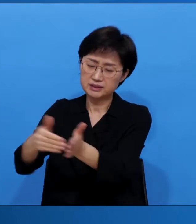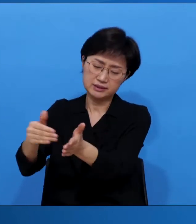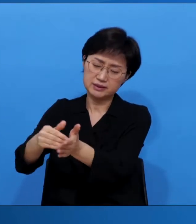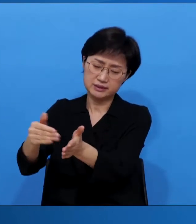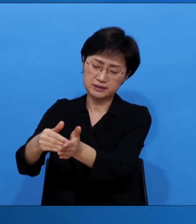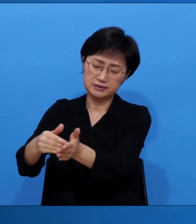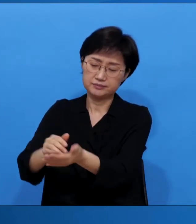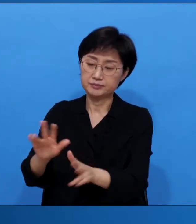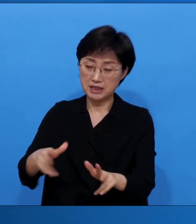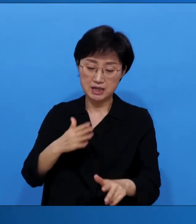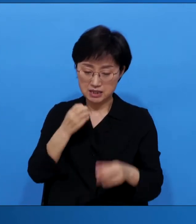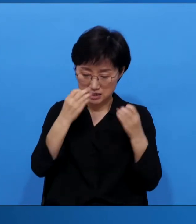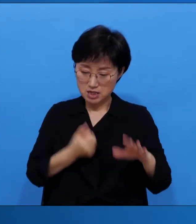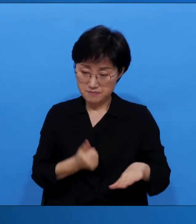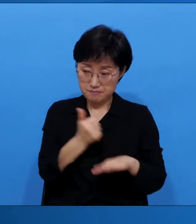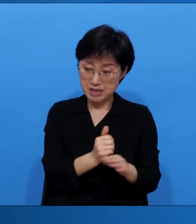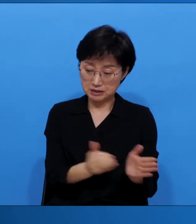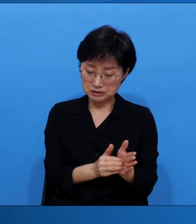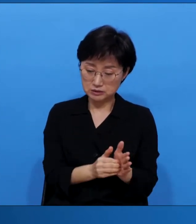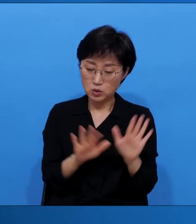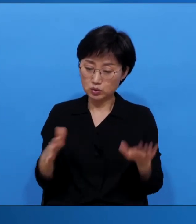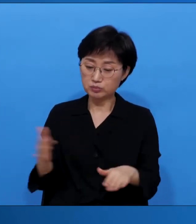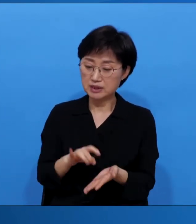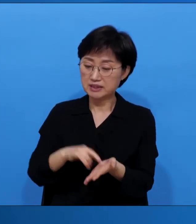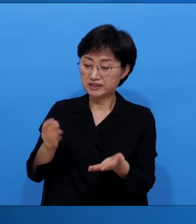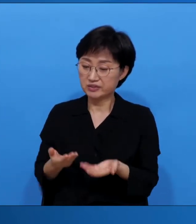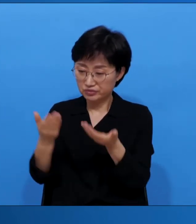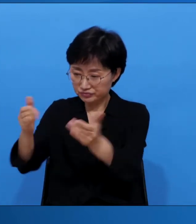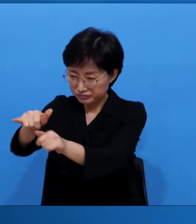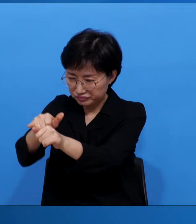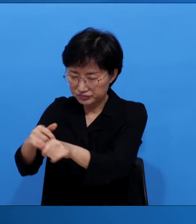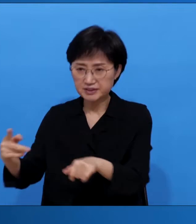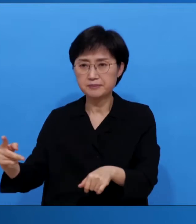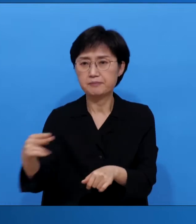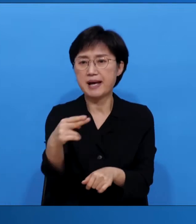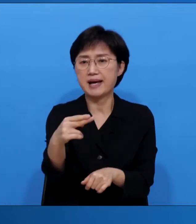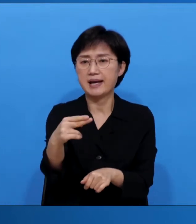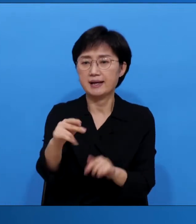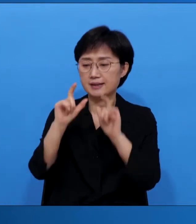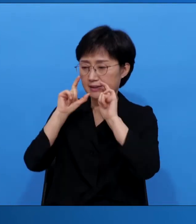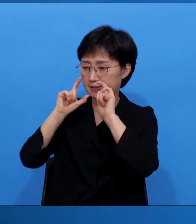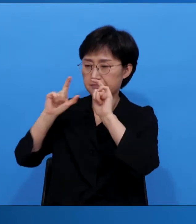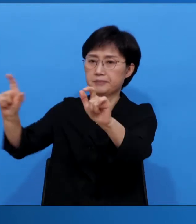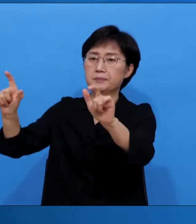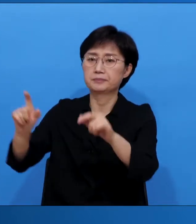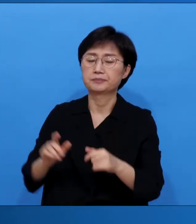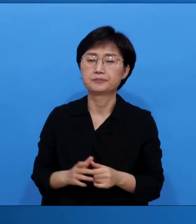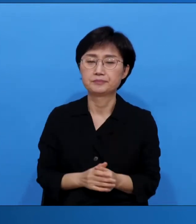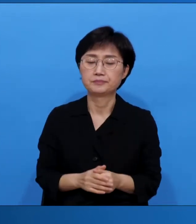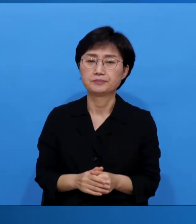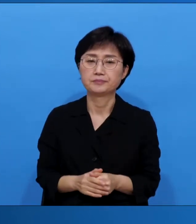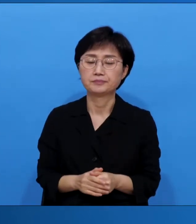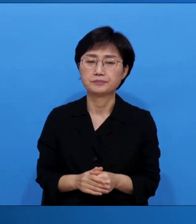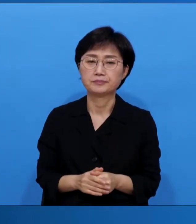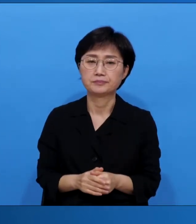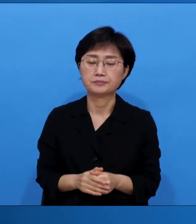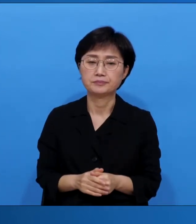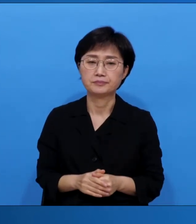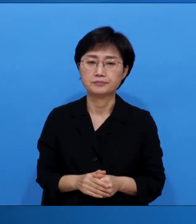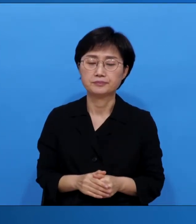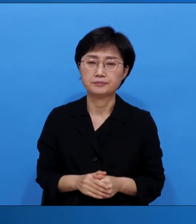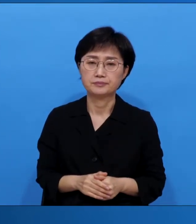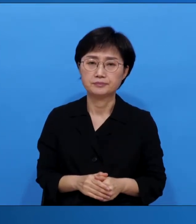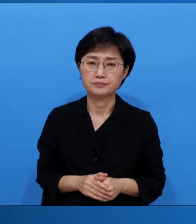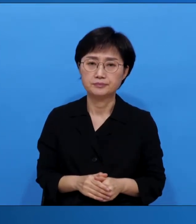못 바친다 그랬어요. And he announced, until before me, my forefathers gave tribute unto you, but starting from today, we will